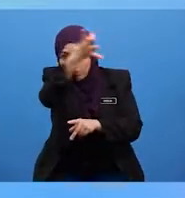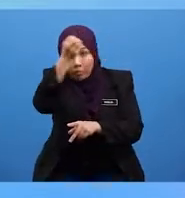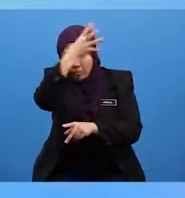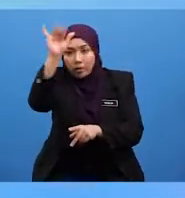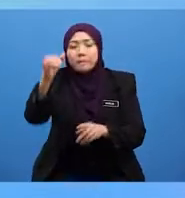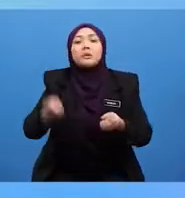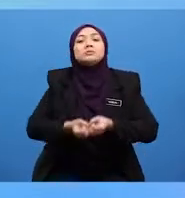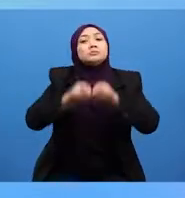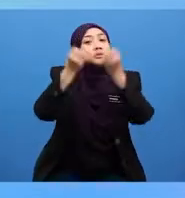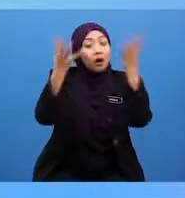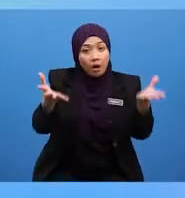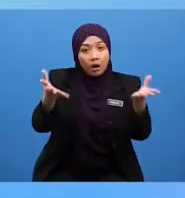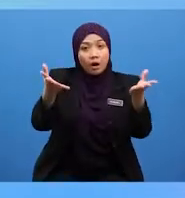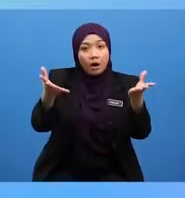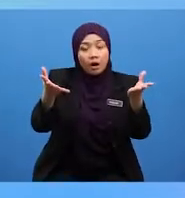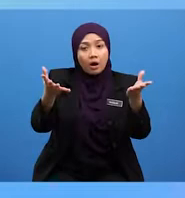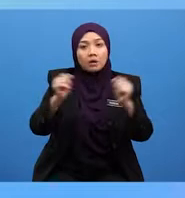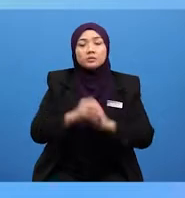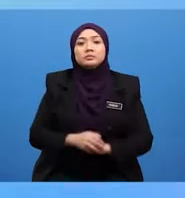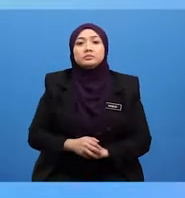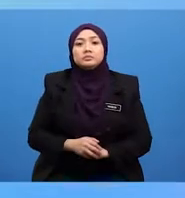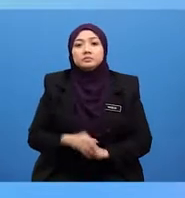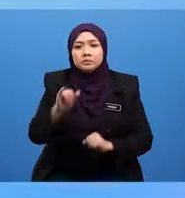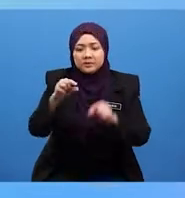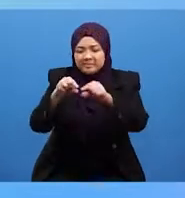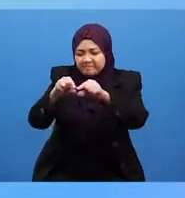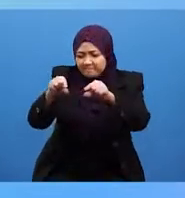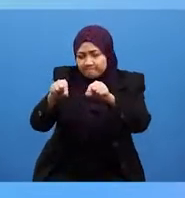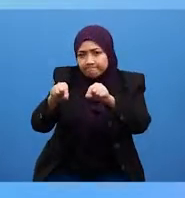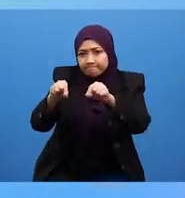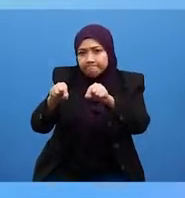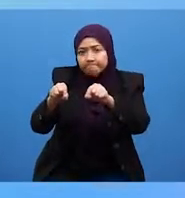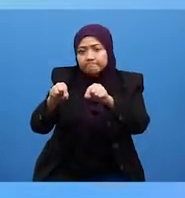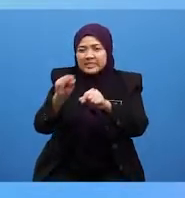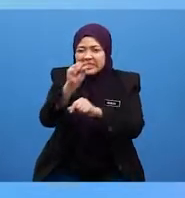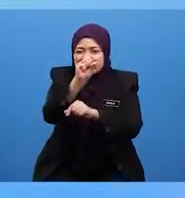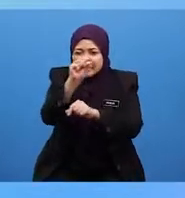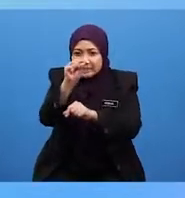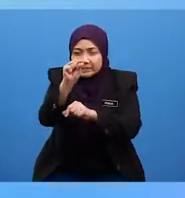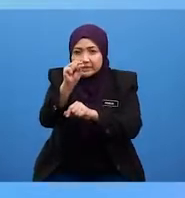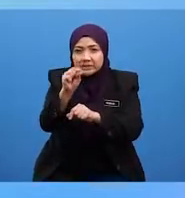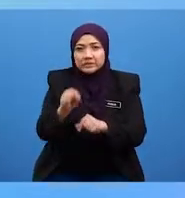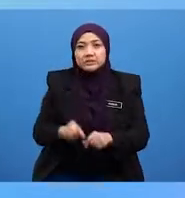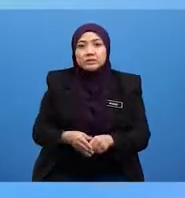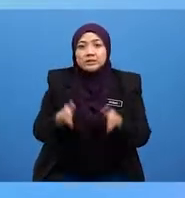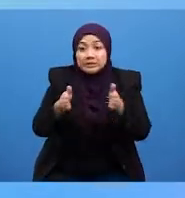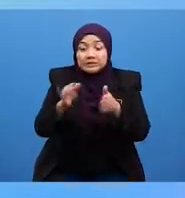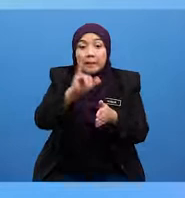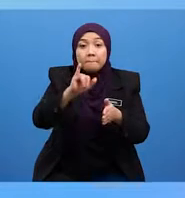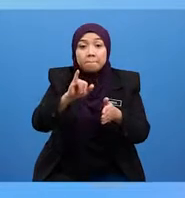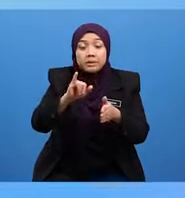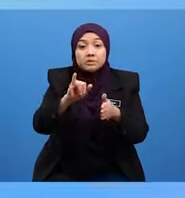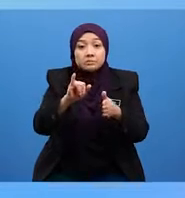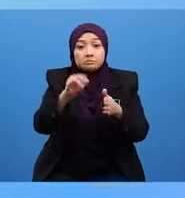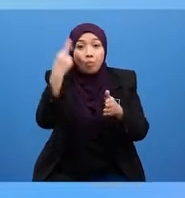banyak. Malah, chip memori yang hanya bersaiz sekeping stem